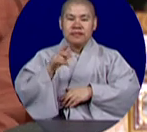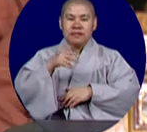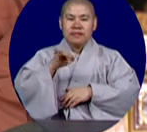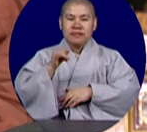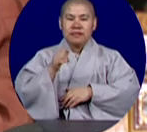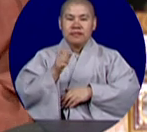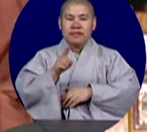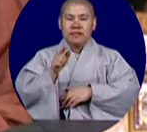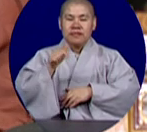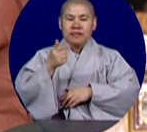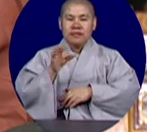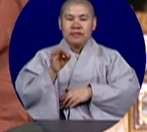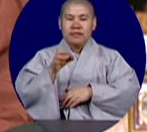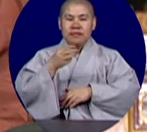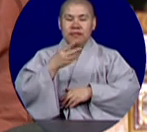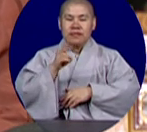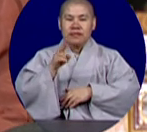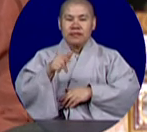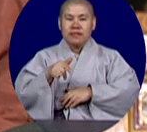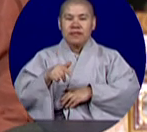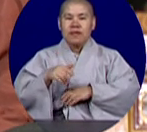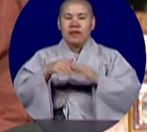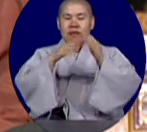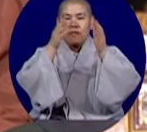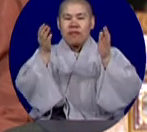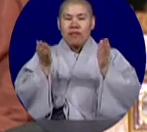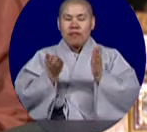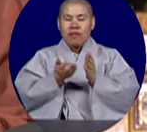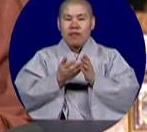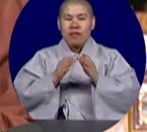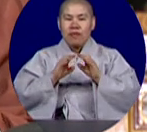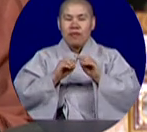이 온 대지 허공이 다 그대로